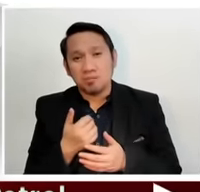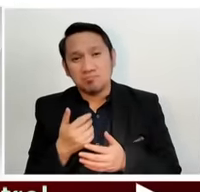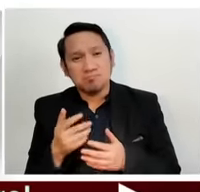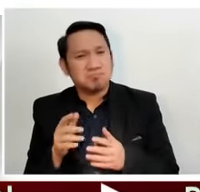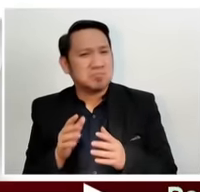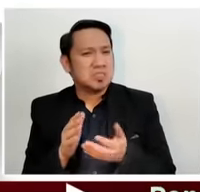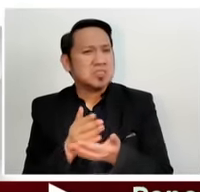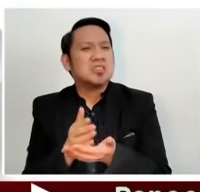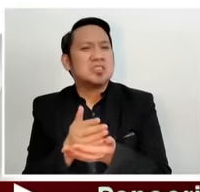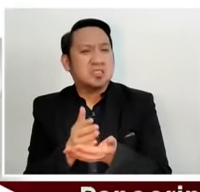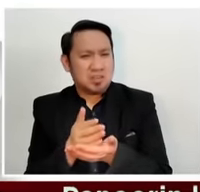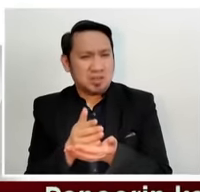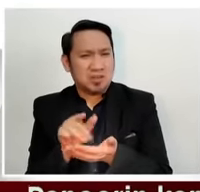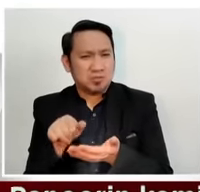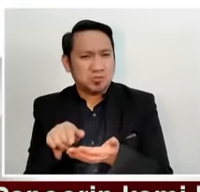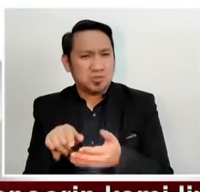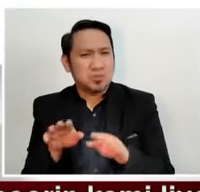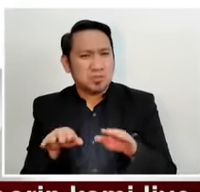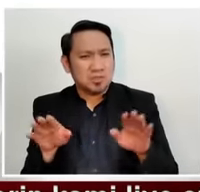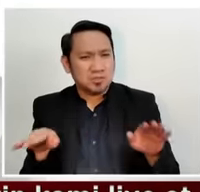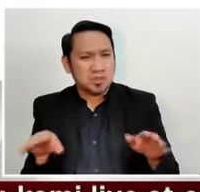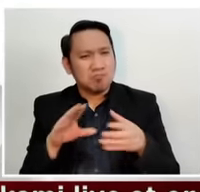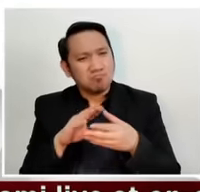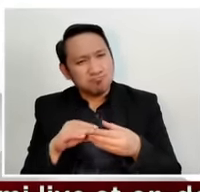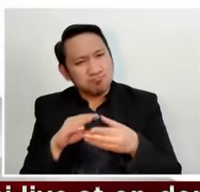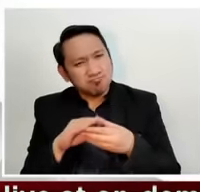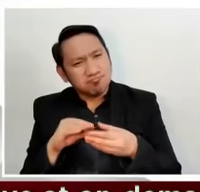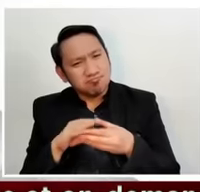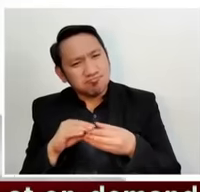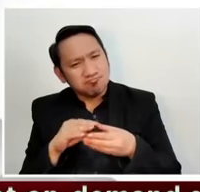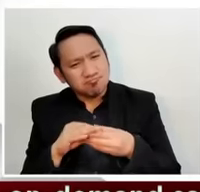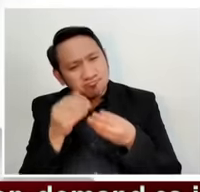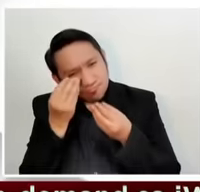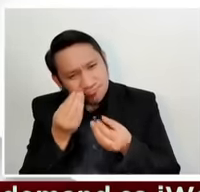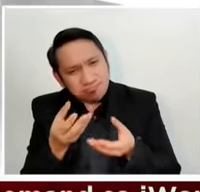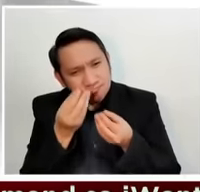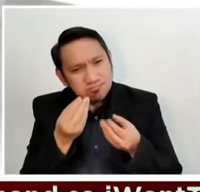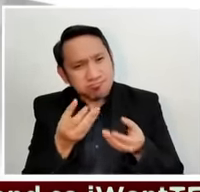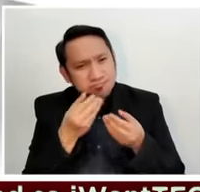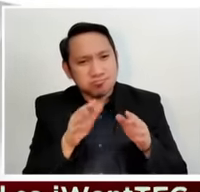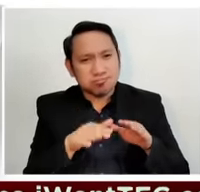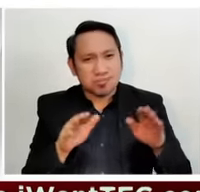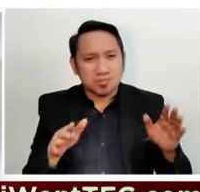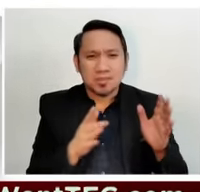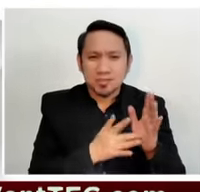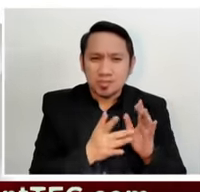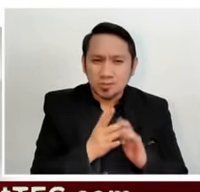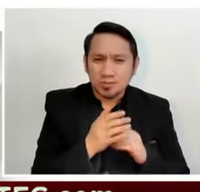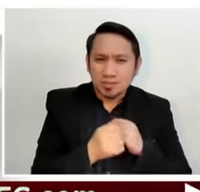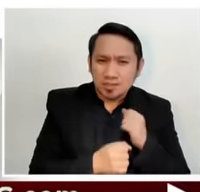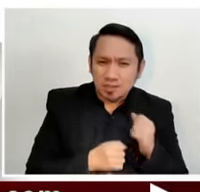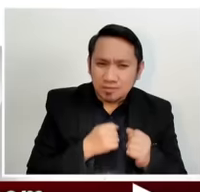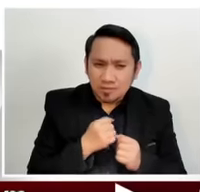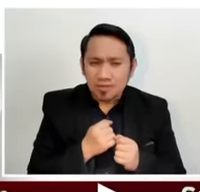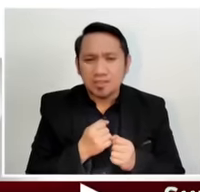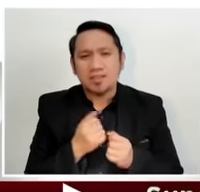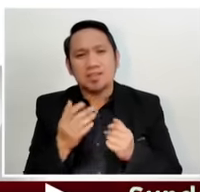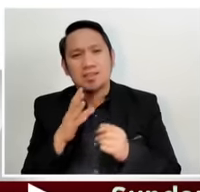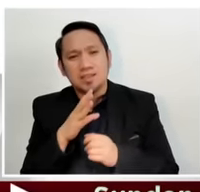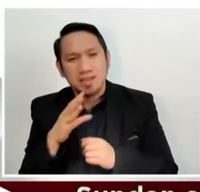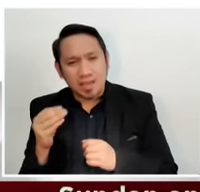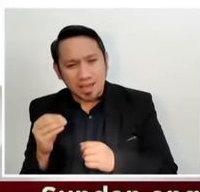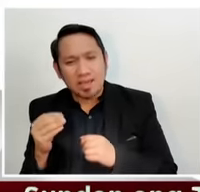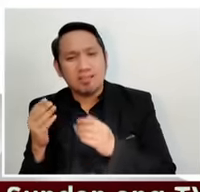mga bata ang kwento ng pagpapakasakit at muling pagkabuhay ni Hesukristo. Sana sa mga magulang, kayo